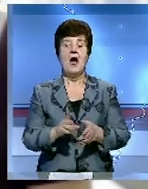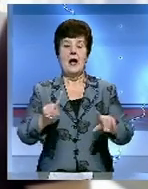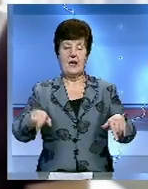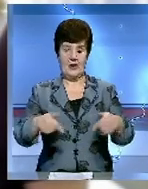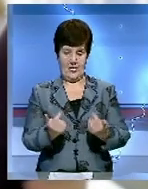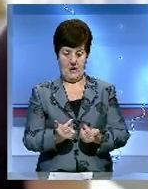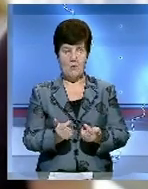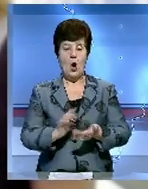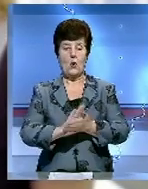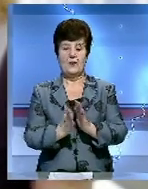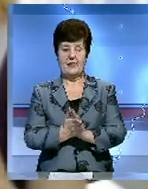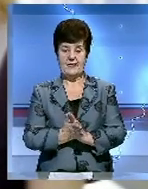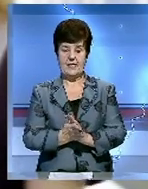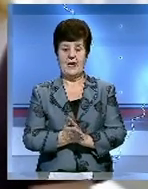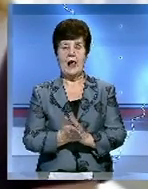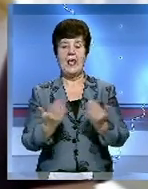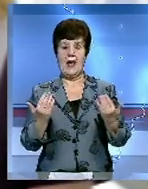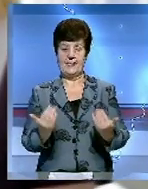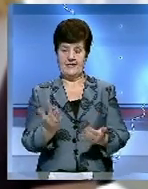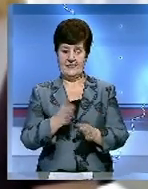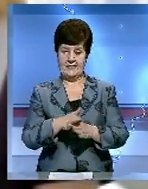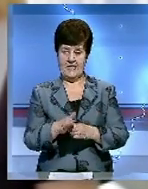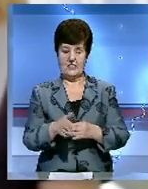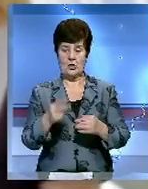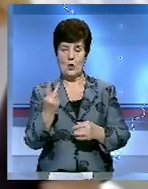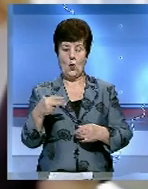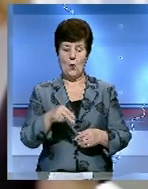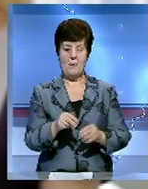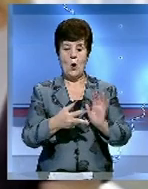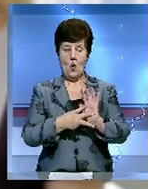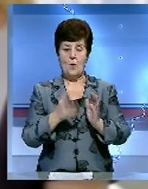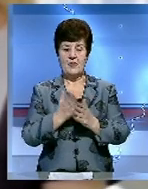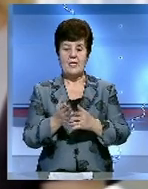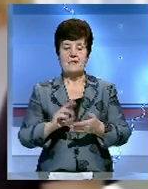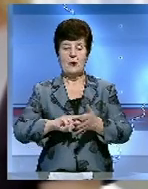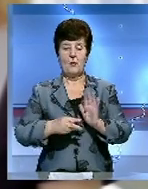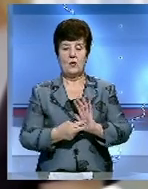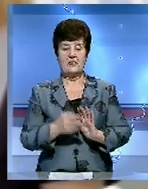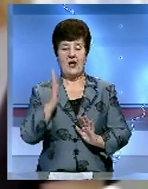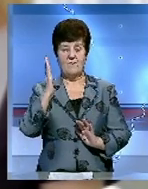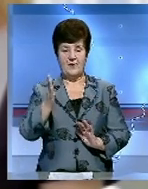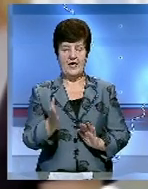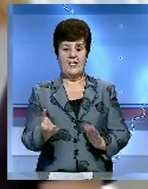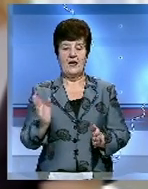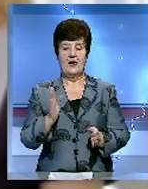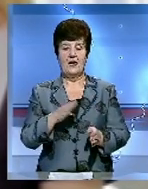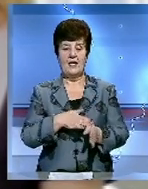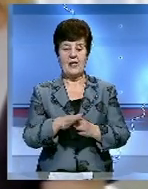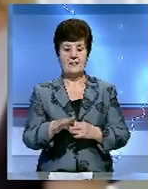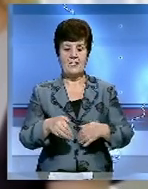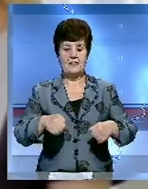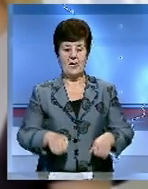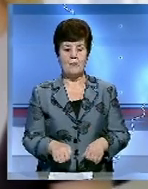existente. De exemplu, în 2018 se preconizează a fi lansat proiectul pilot